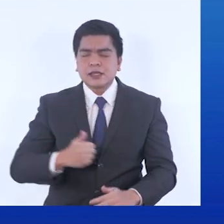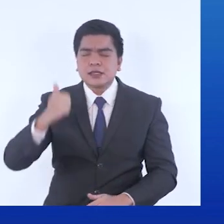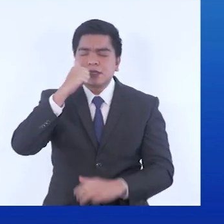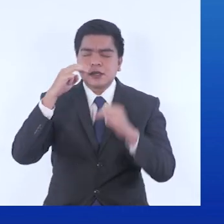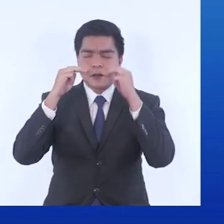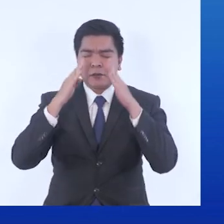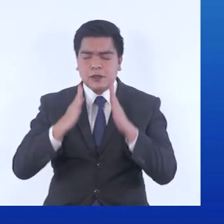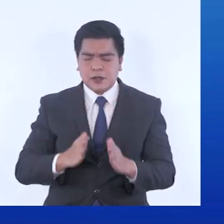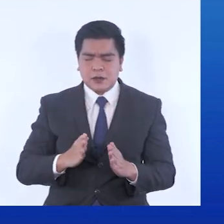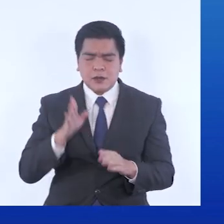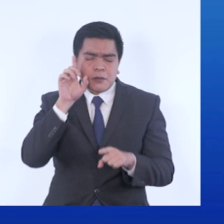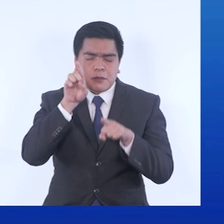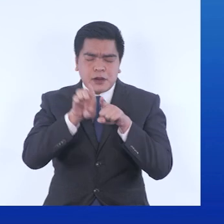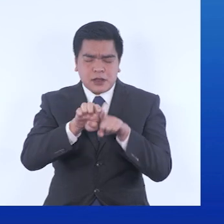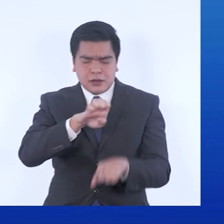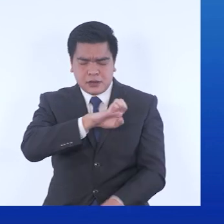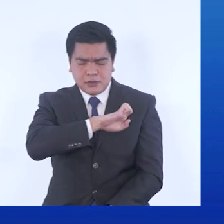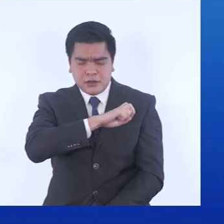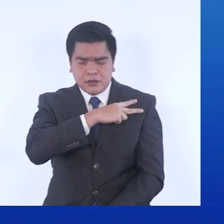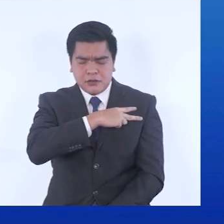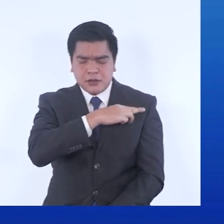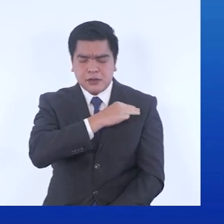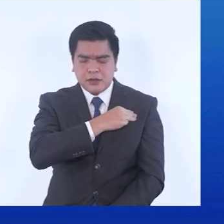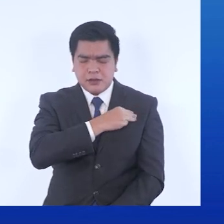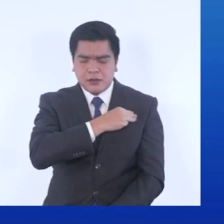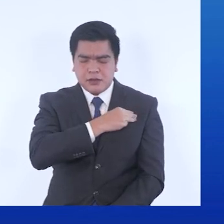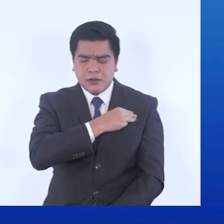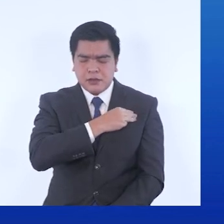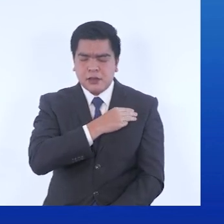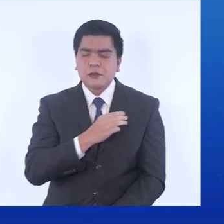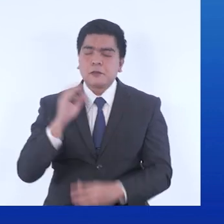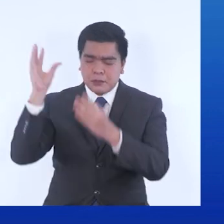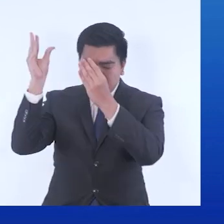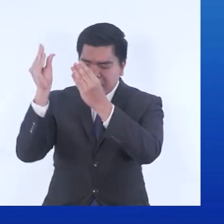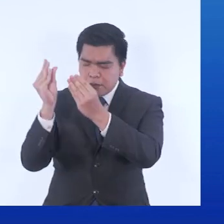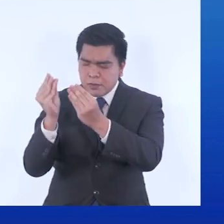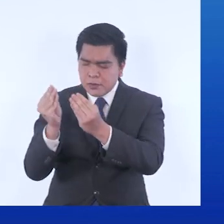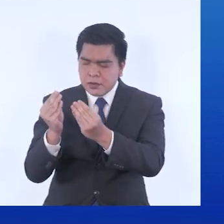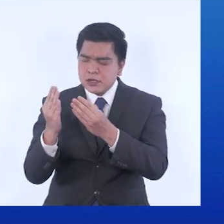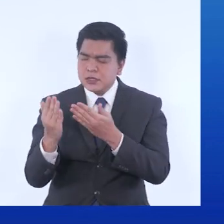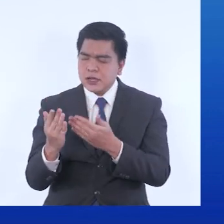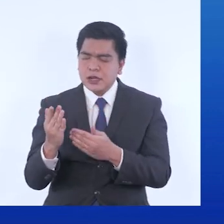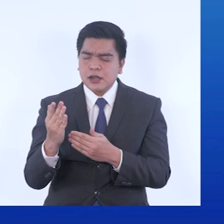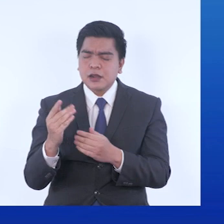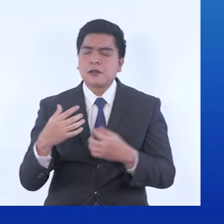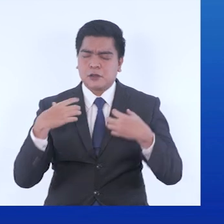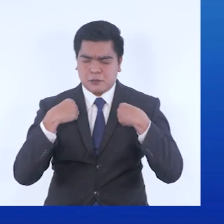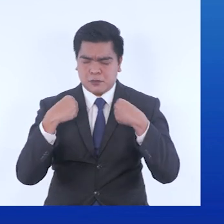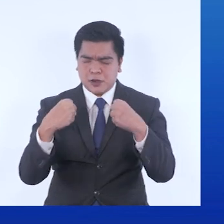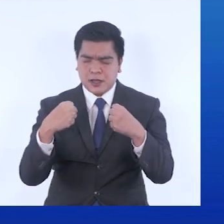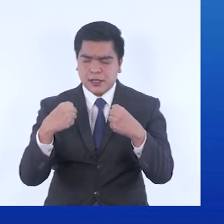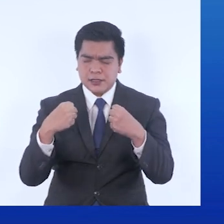pong tagapamahalang pangkalahatan, ang kapatid na Eduardo V. Manalo. Pagkalooban mo po sila ng